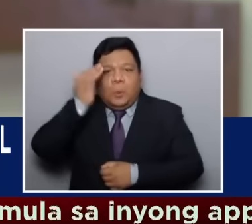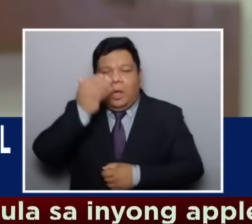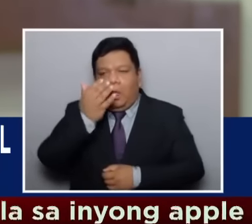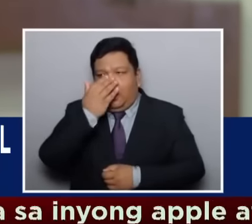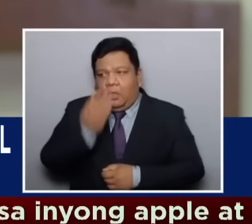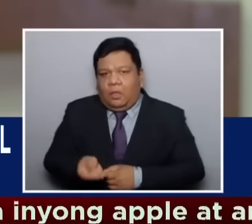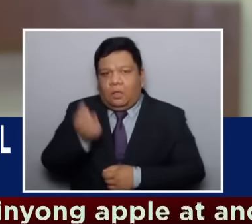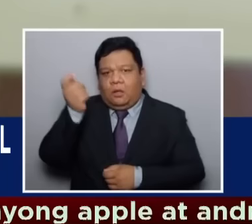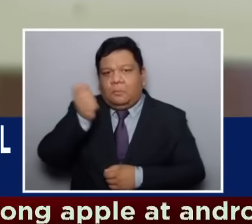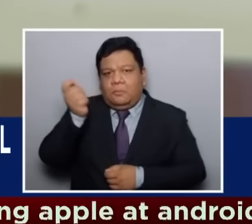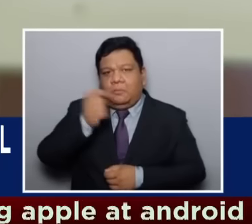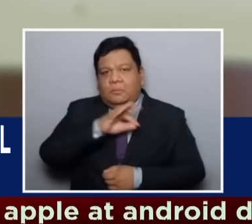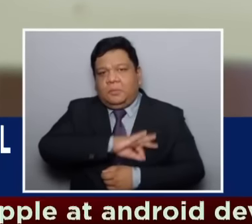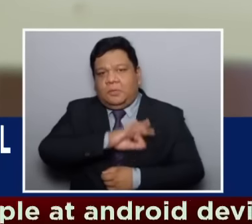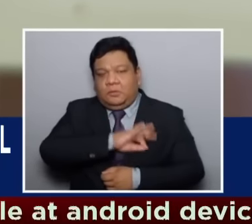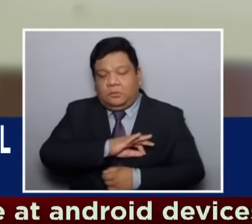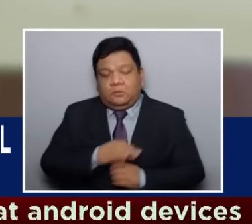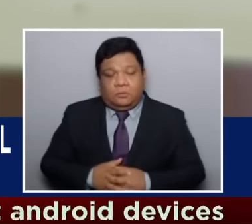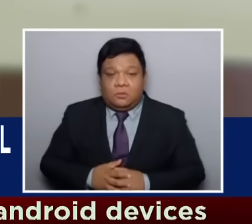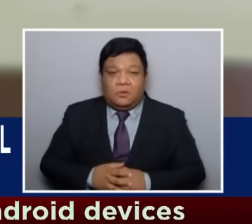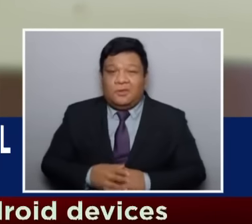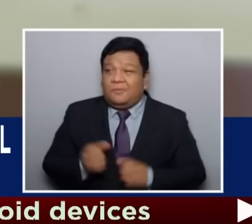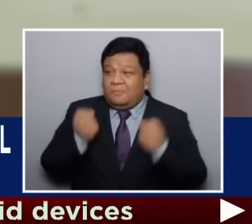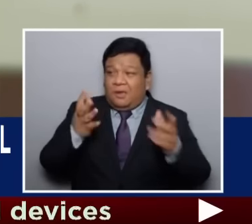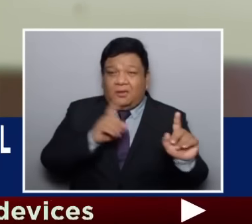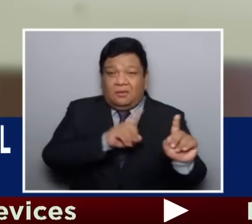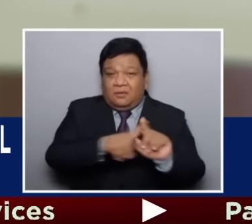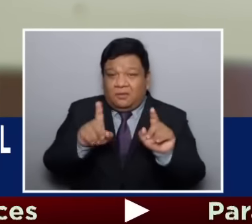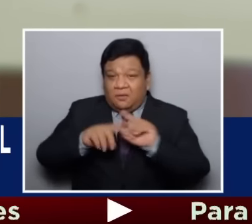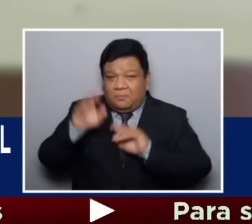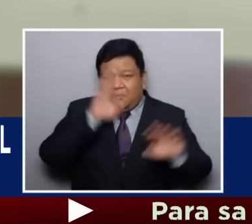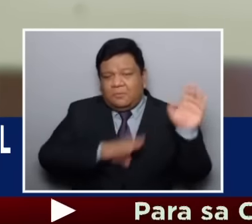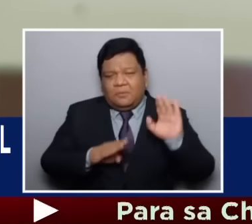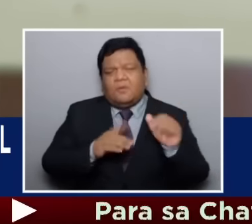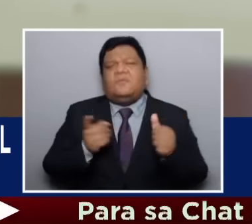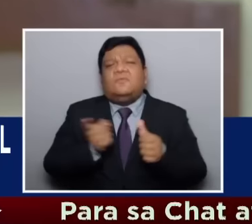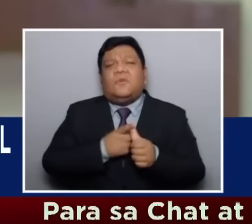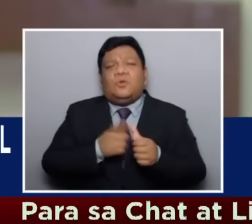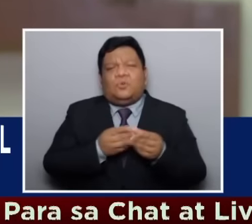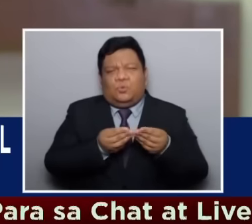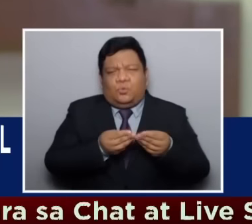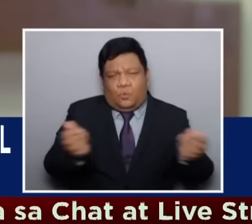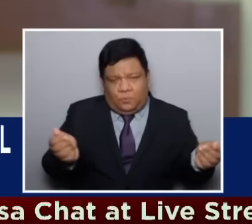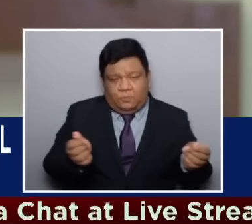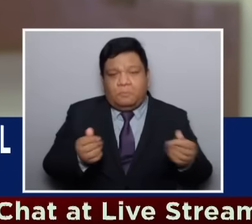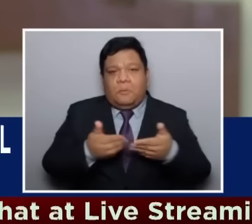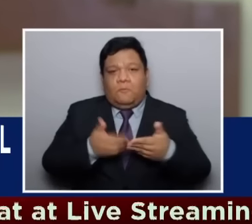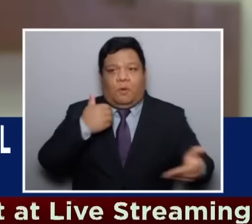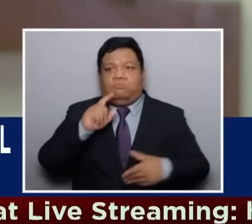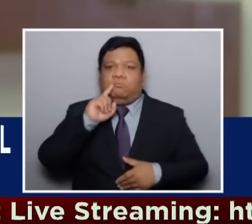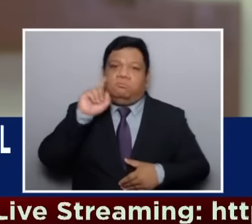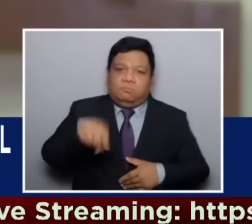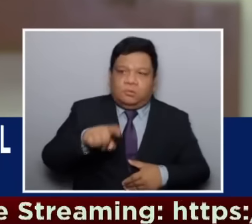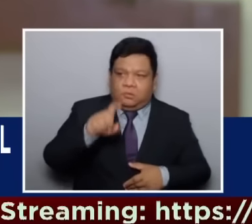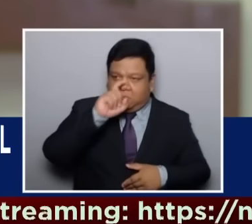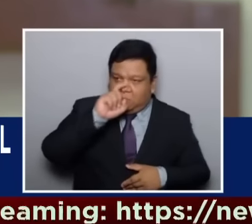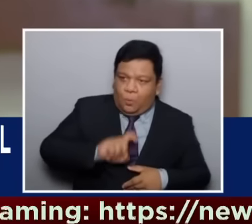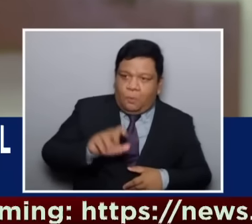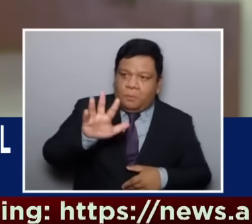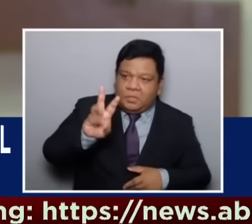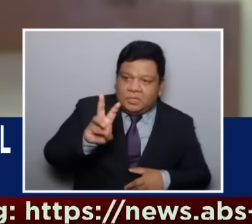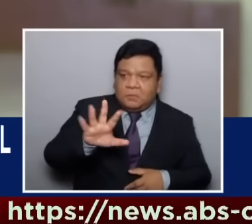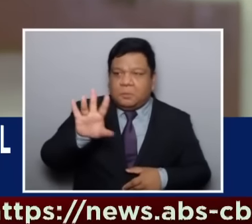nilang benepisyo. Sa dami ng issue, ayusin muna bago mag-mandate ng 56 or 57 years